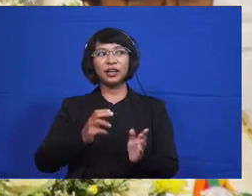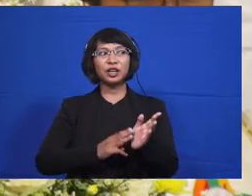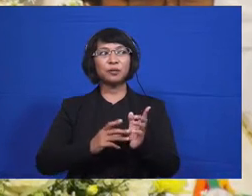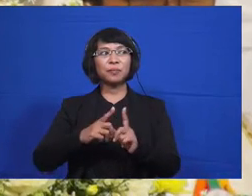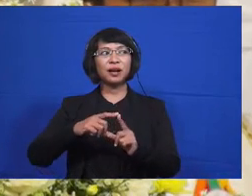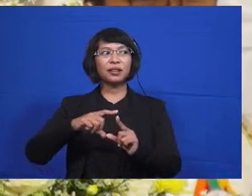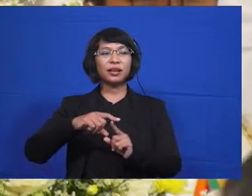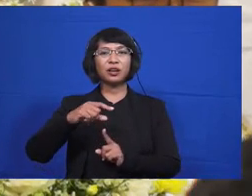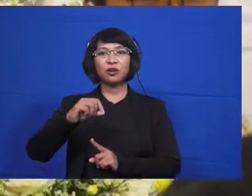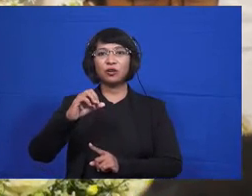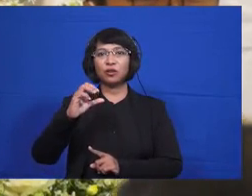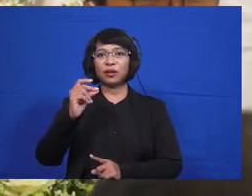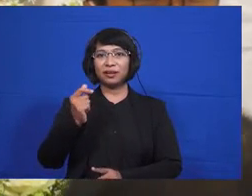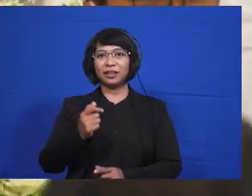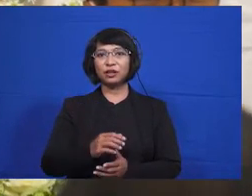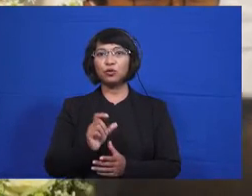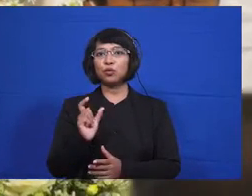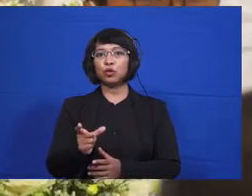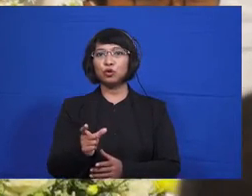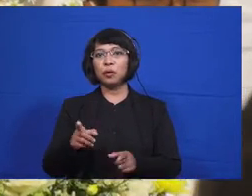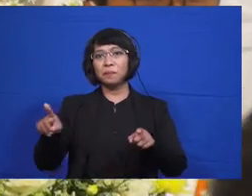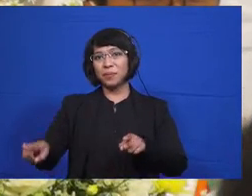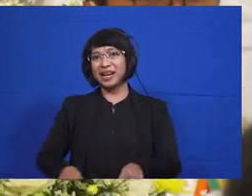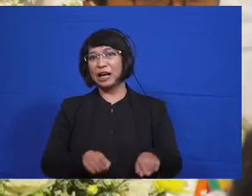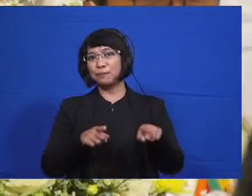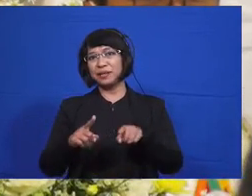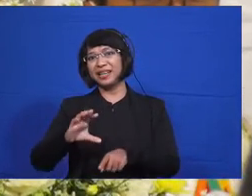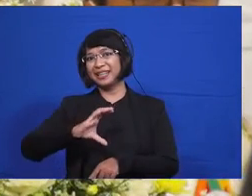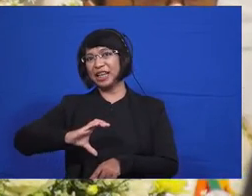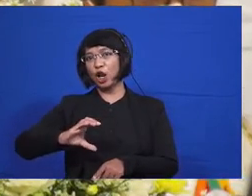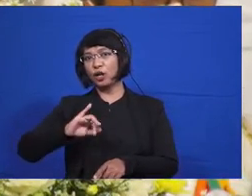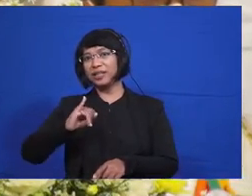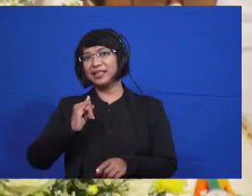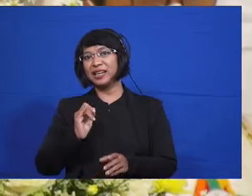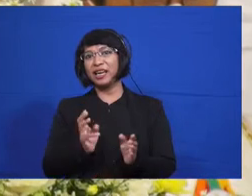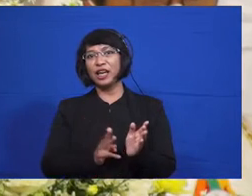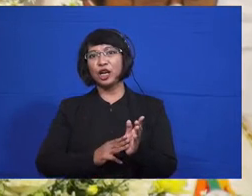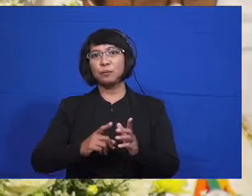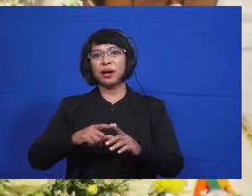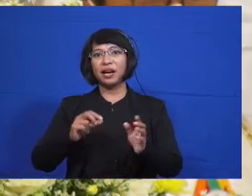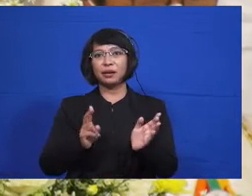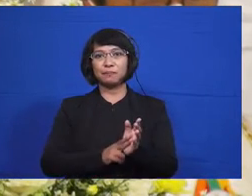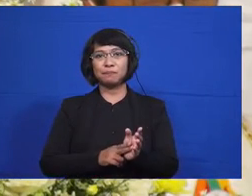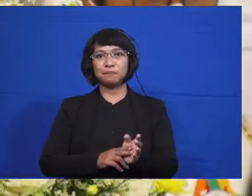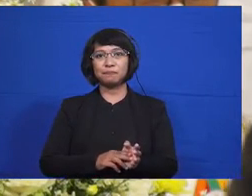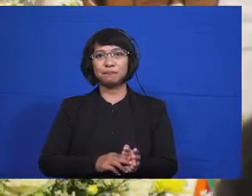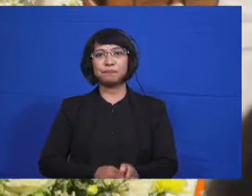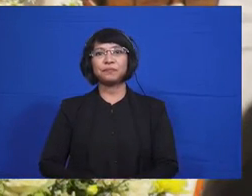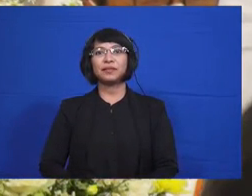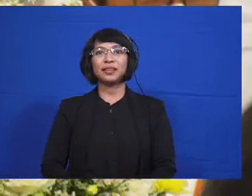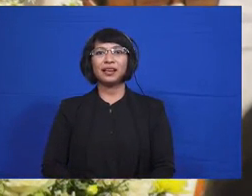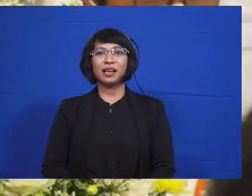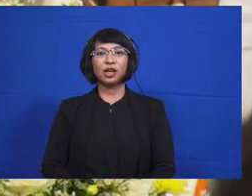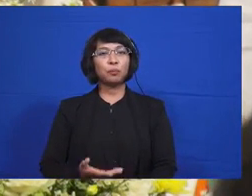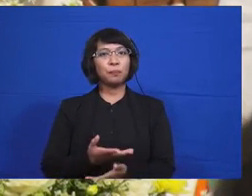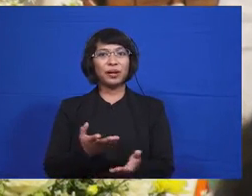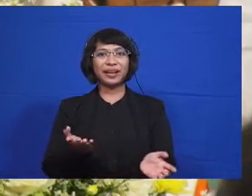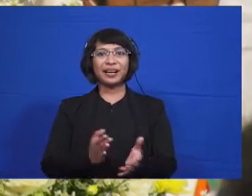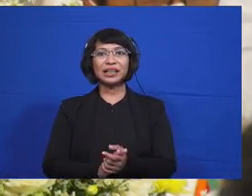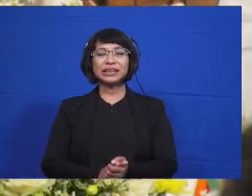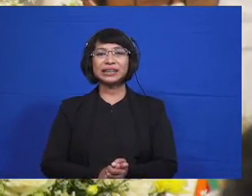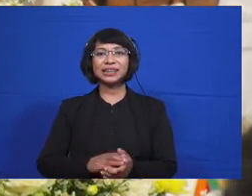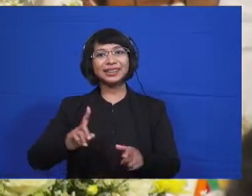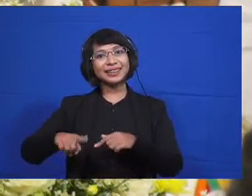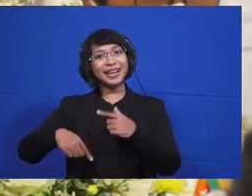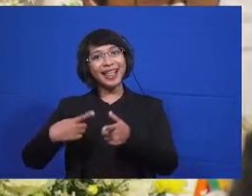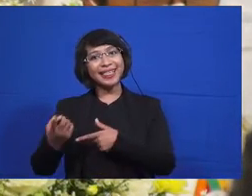pembina bagi para calon imam dan juga yang di novisiat. Dan mereka semua